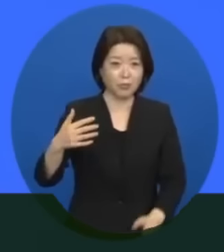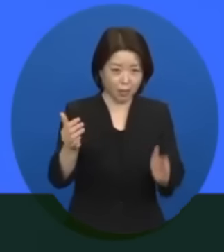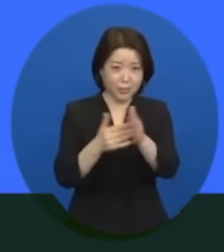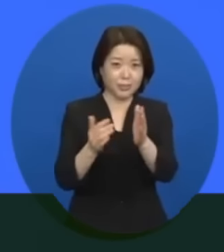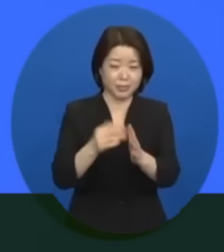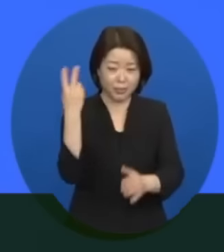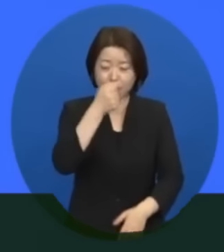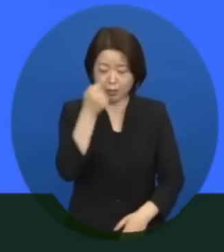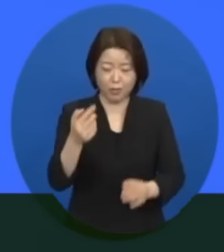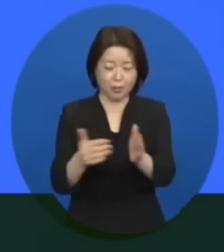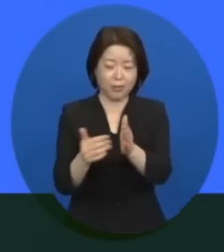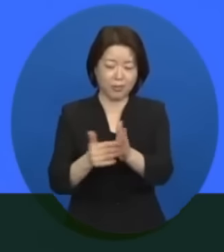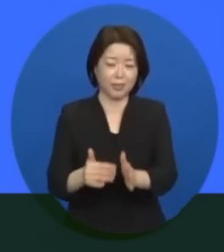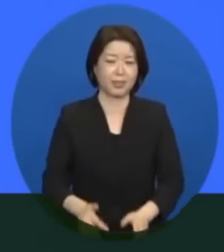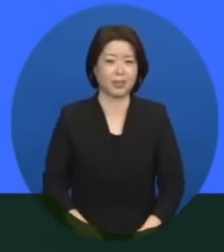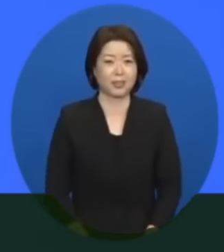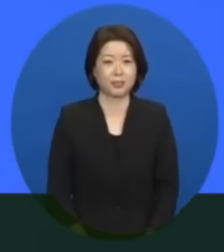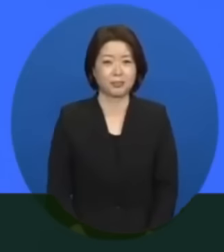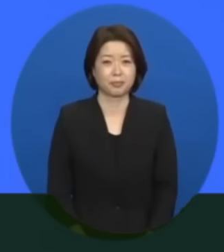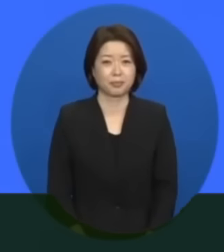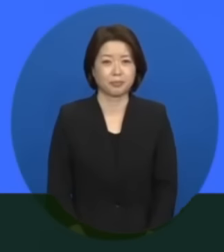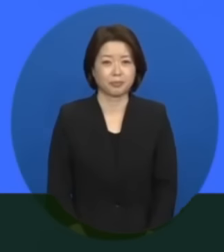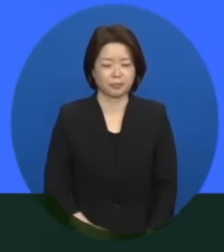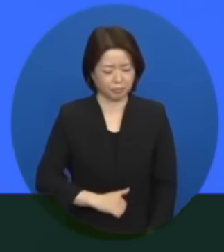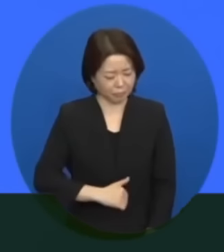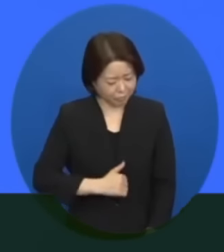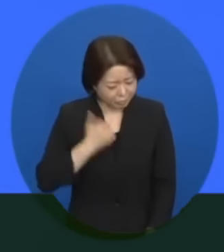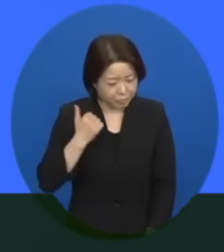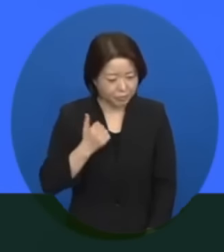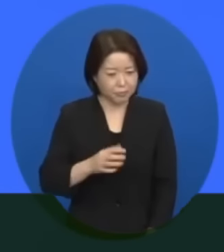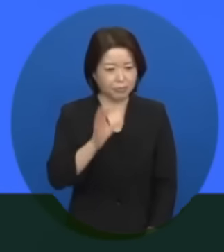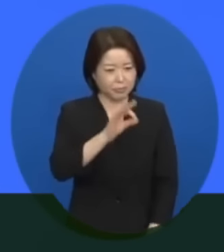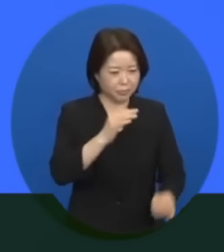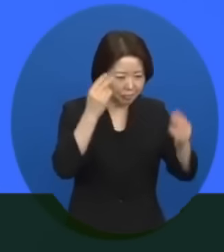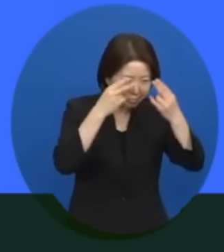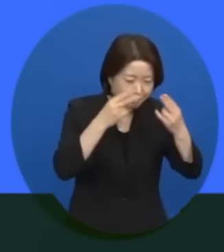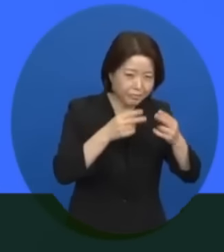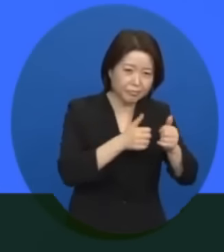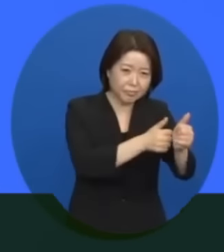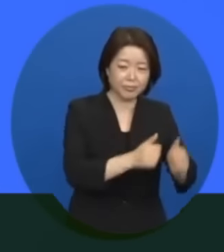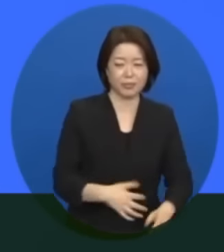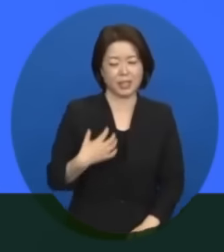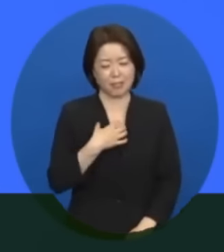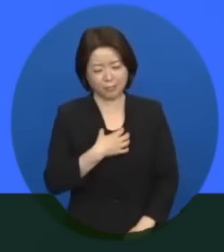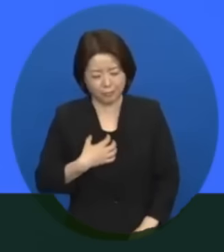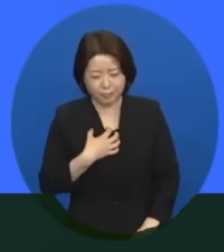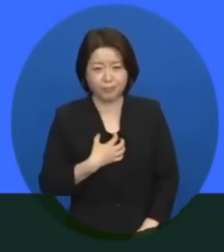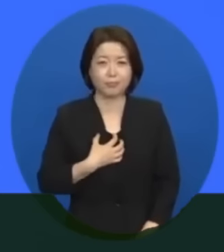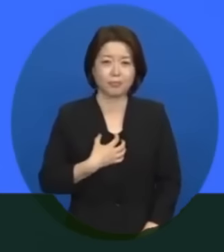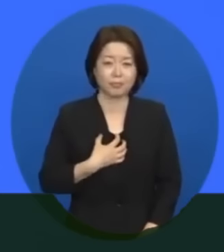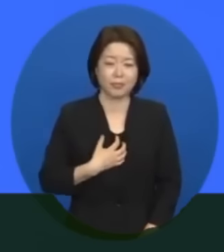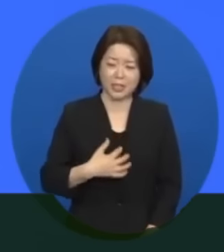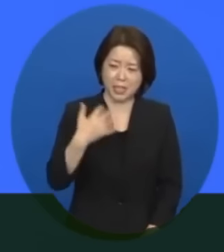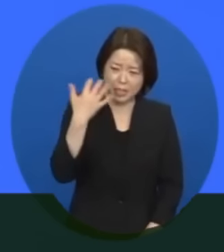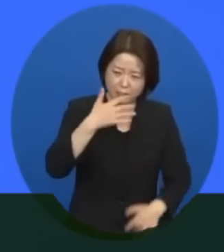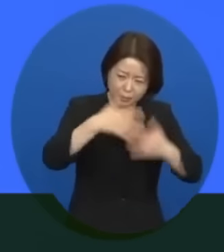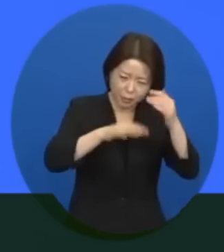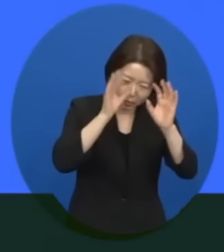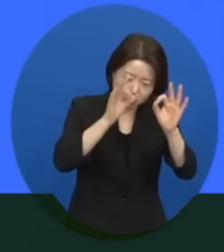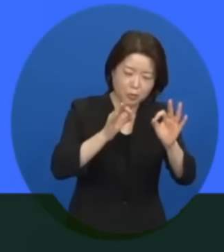검증된 거죠 분노하고 돈을 쫓고 염려하고 음란물과